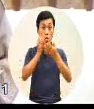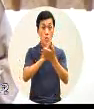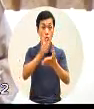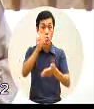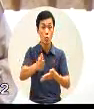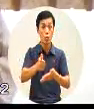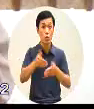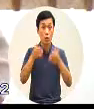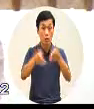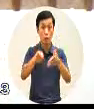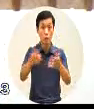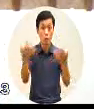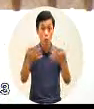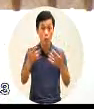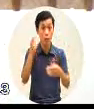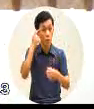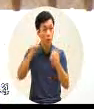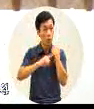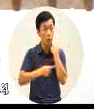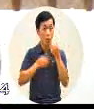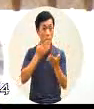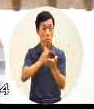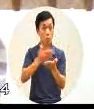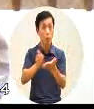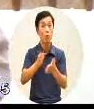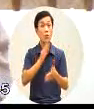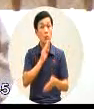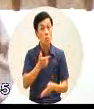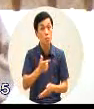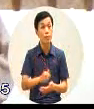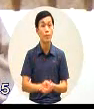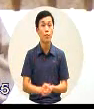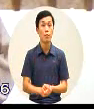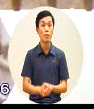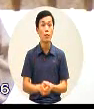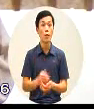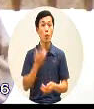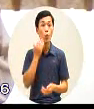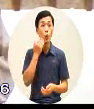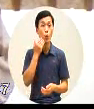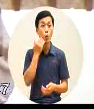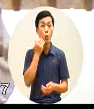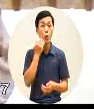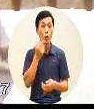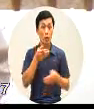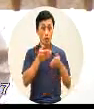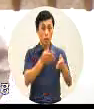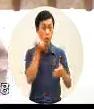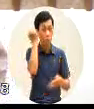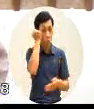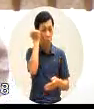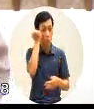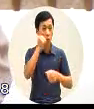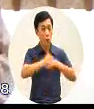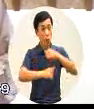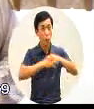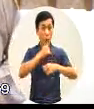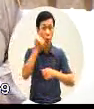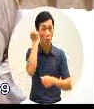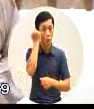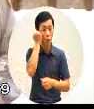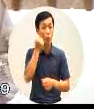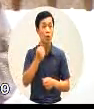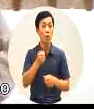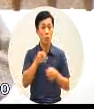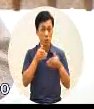当？我再多来想办法一下安尼吼，或者。那就讲吼，他迄个港口人个会当套一波，那局长你的看